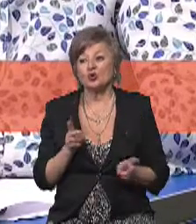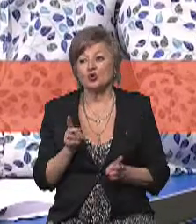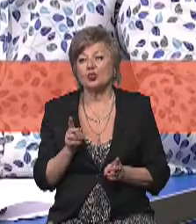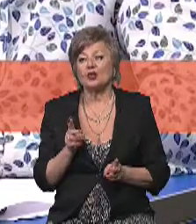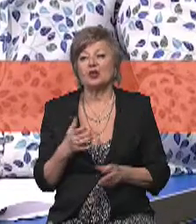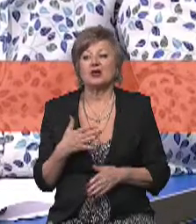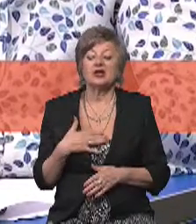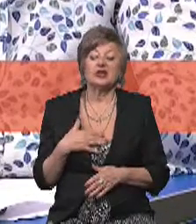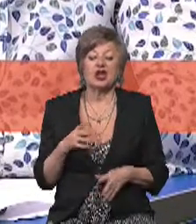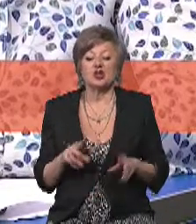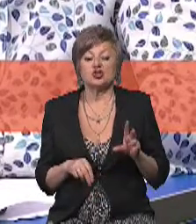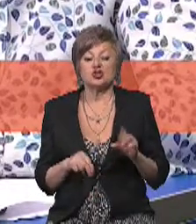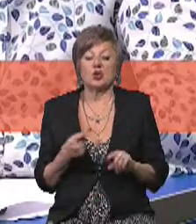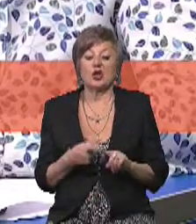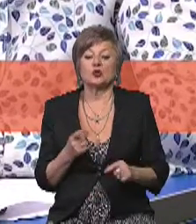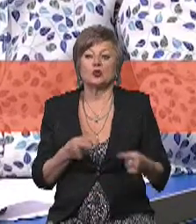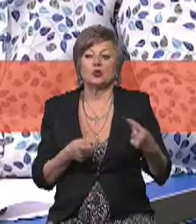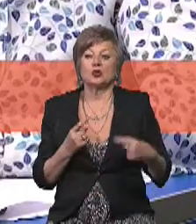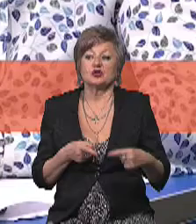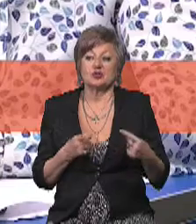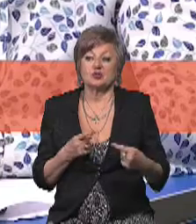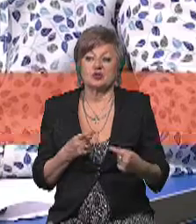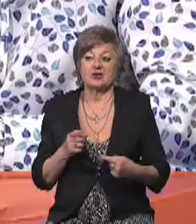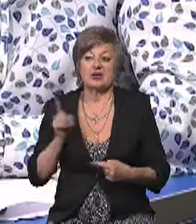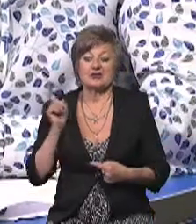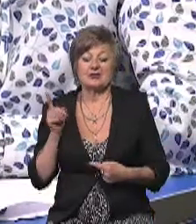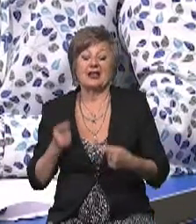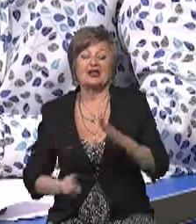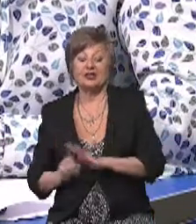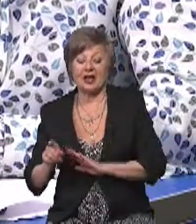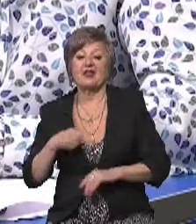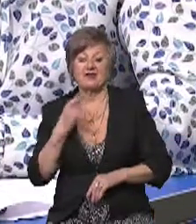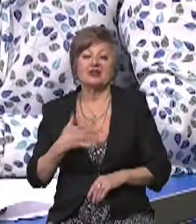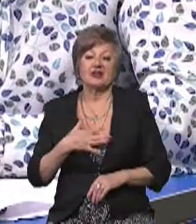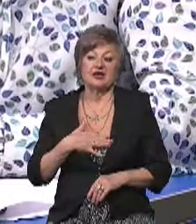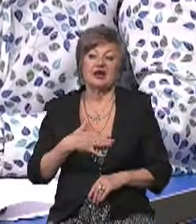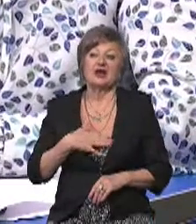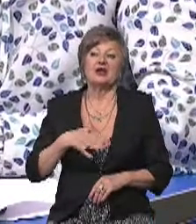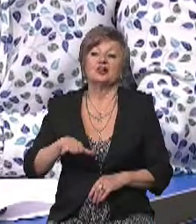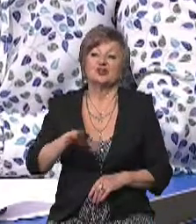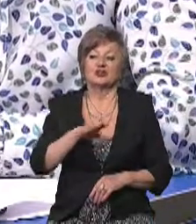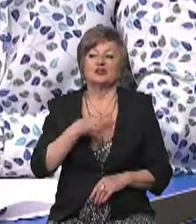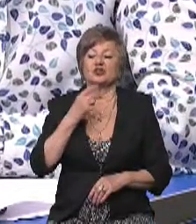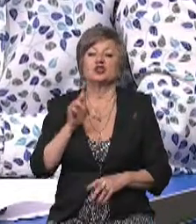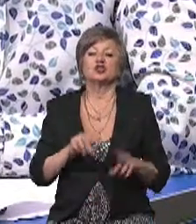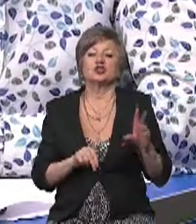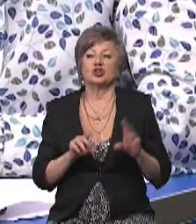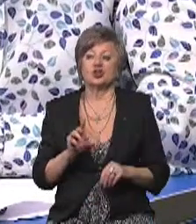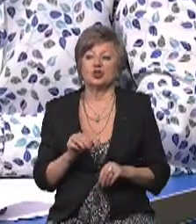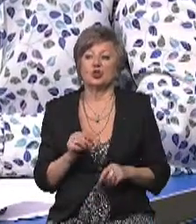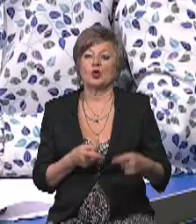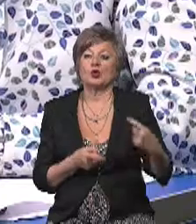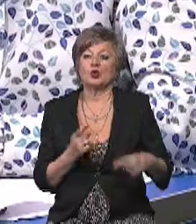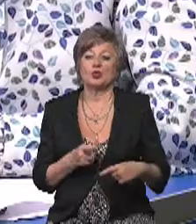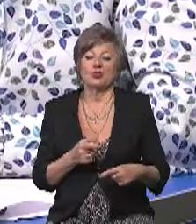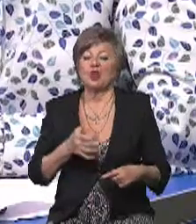кажуть, я вважаю цю дискусію, вони її розпочинають, але самі кажуть, я на всю країну з телевізора, я вважаю цю